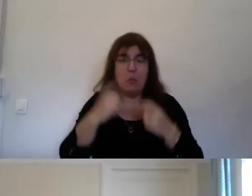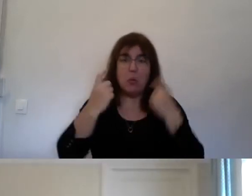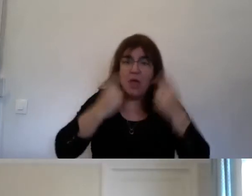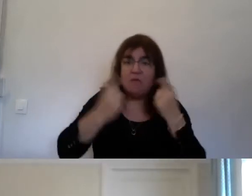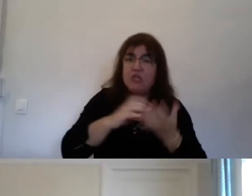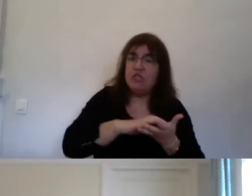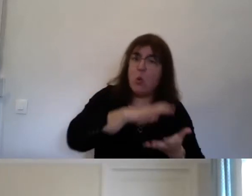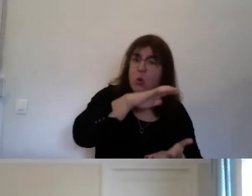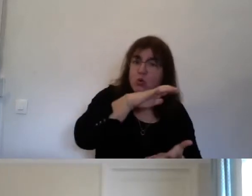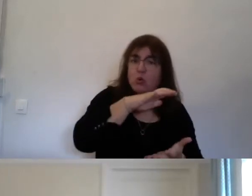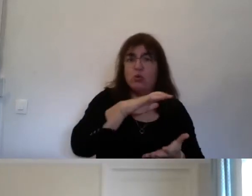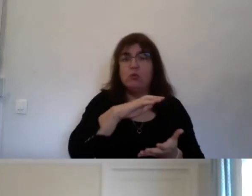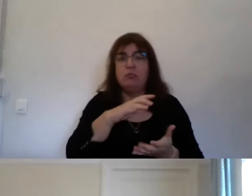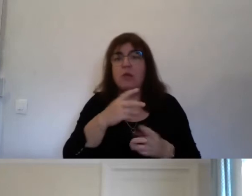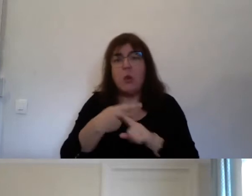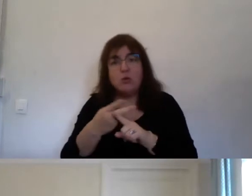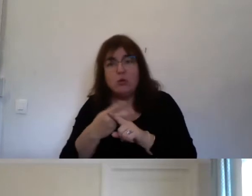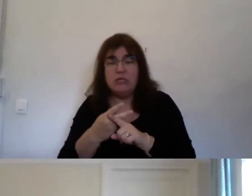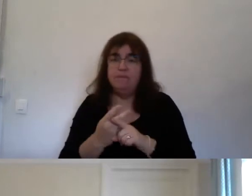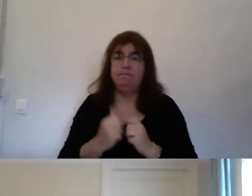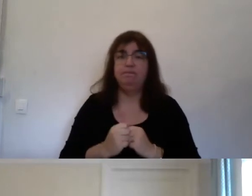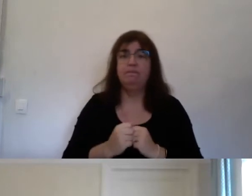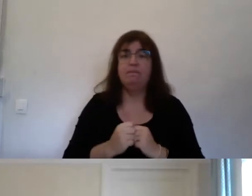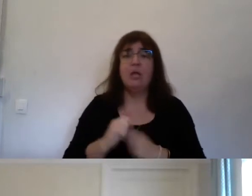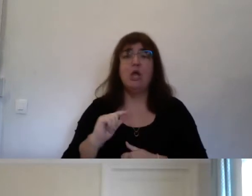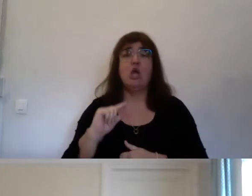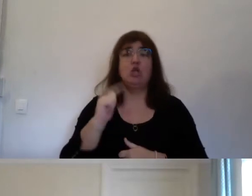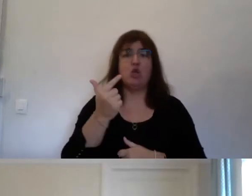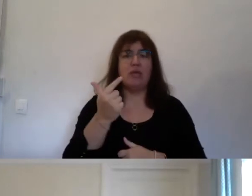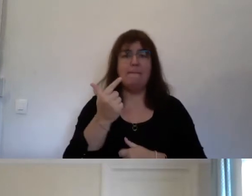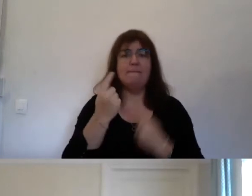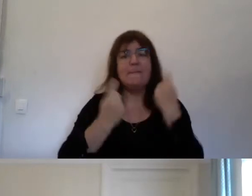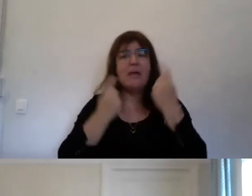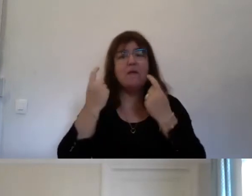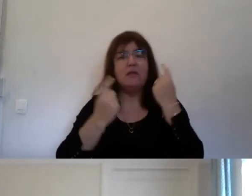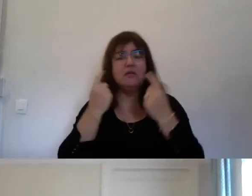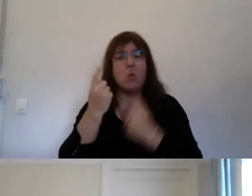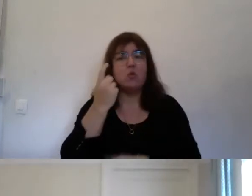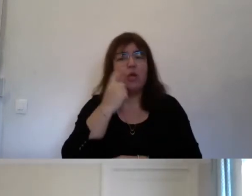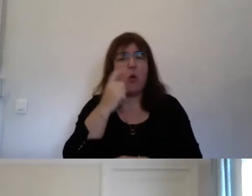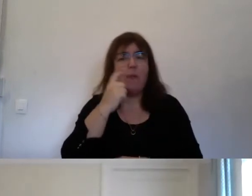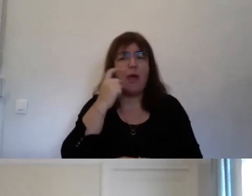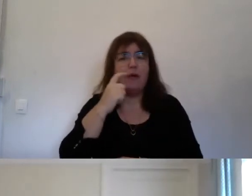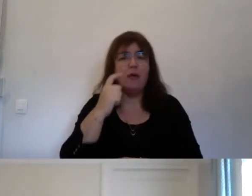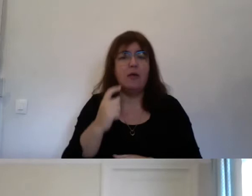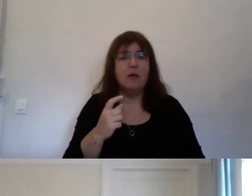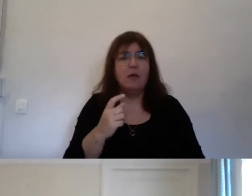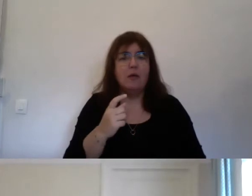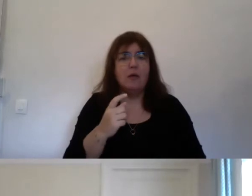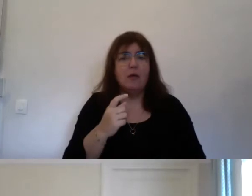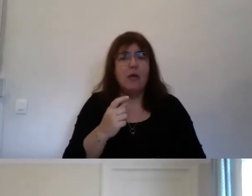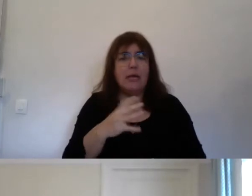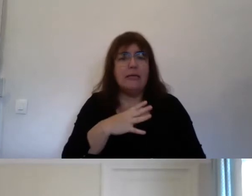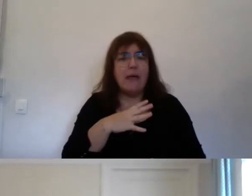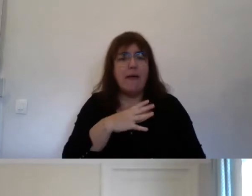recherches sur le site de l'ARMN. Mais dans un deuxième temps, en fin de compte, j'ai constaté qu'il y a eu un ancrage de ces offres